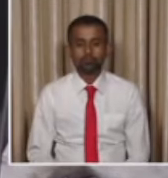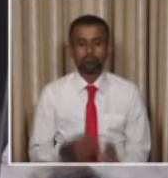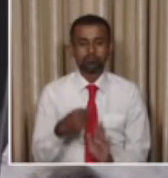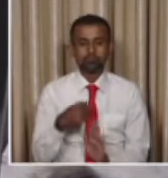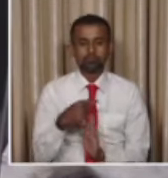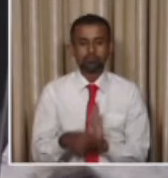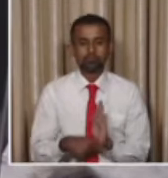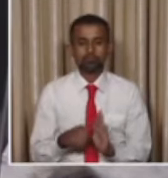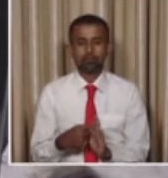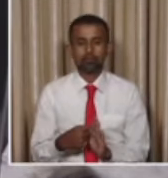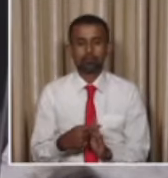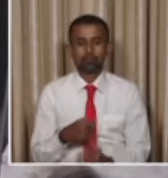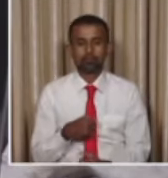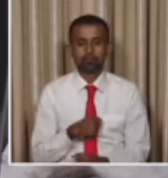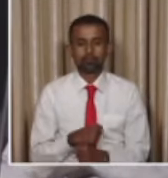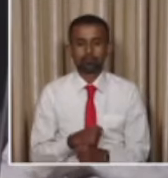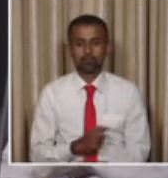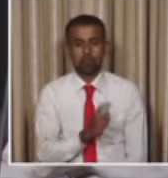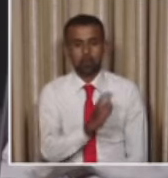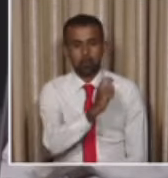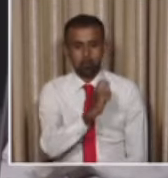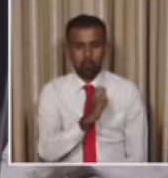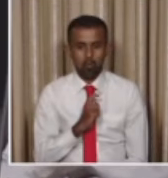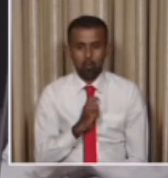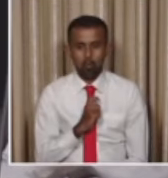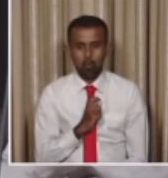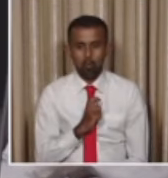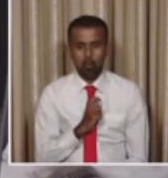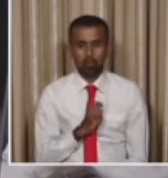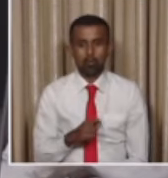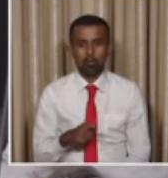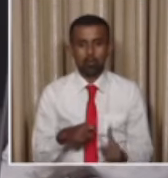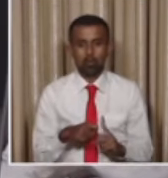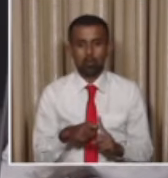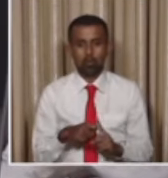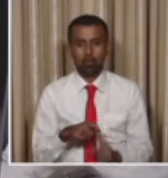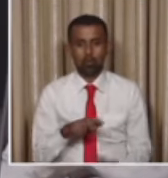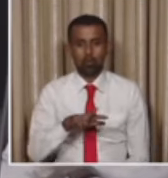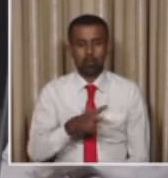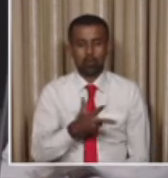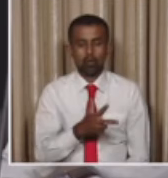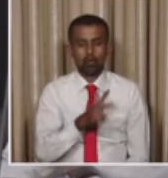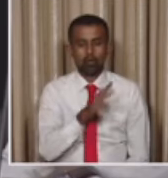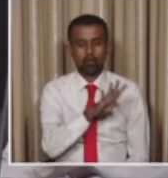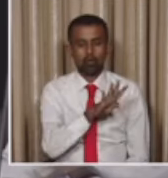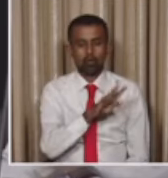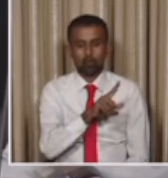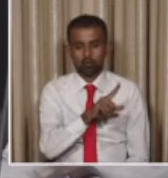ලංකාවේ ආණ්ඩුවේ ආදායම කෝටි 847යි.